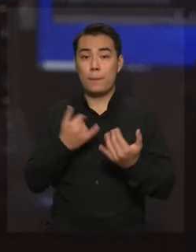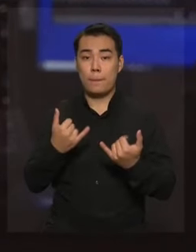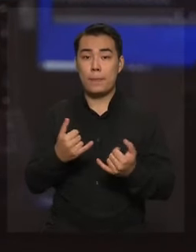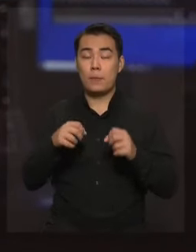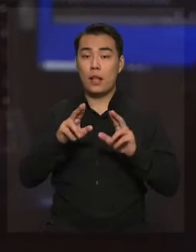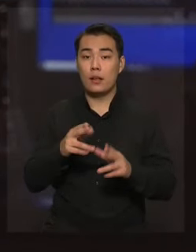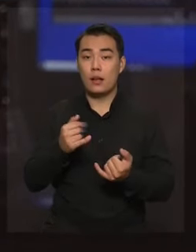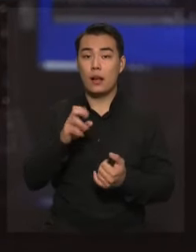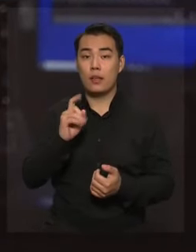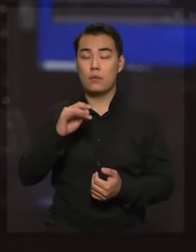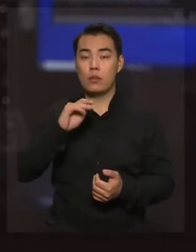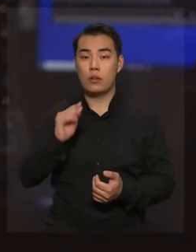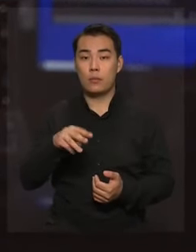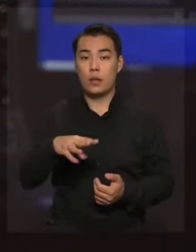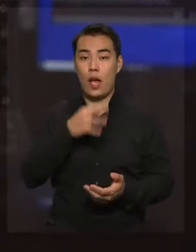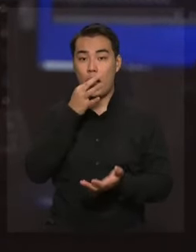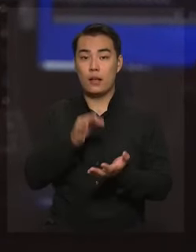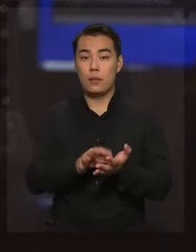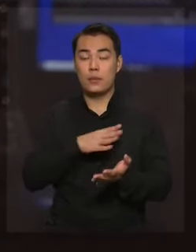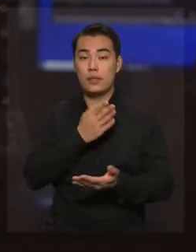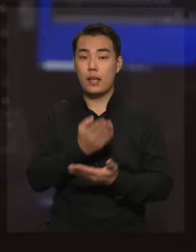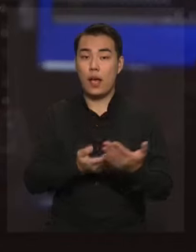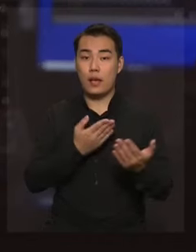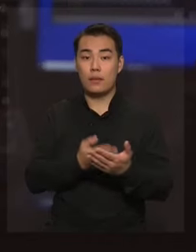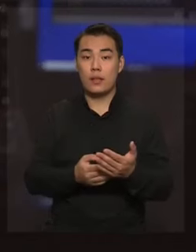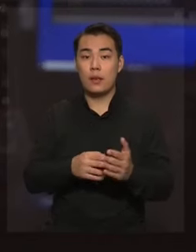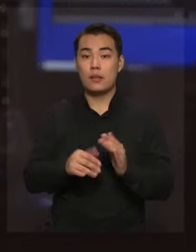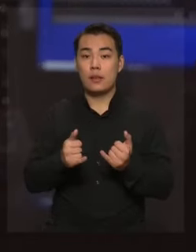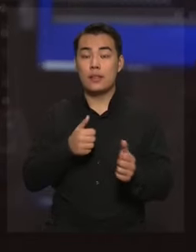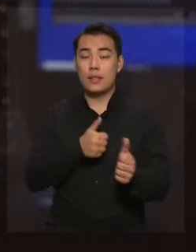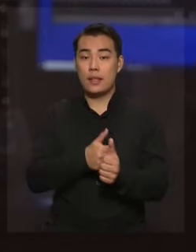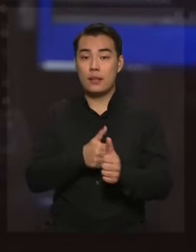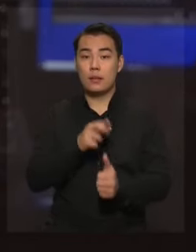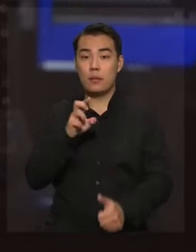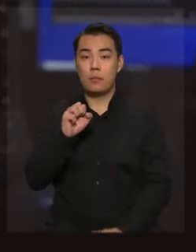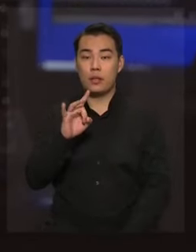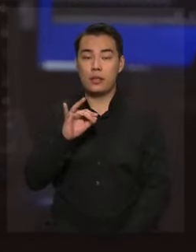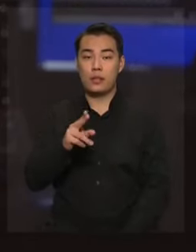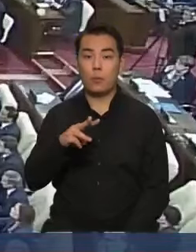для агентства «Казинформ» ответил советник, пресс-секретарь президента Берег Вали.